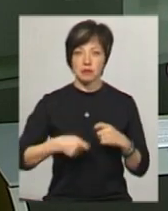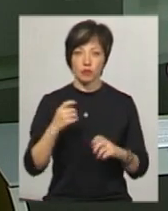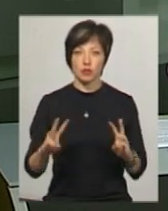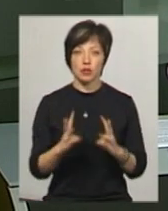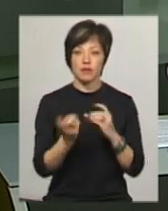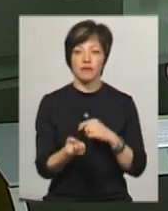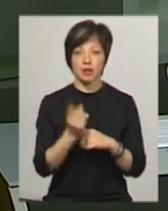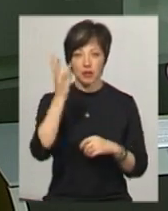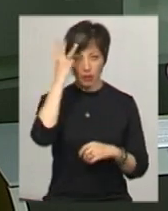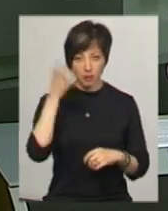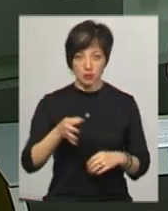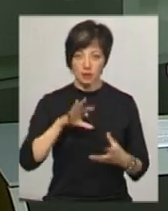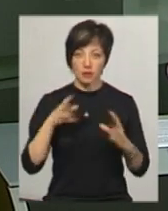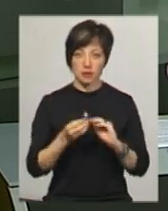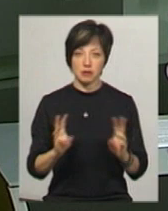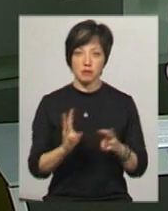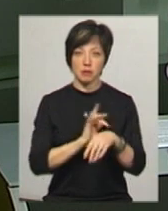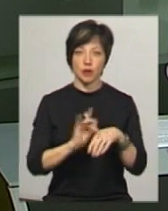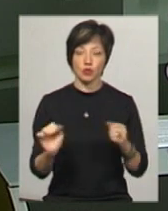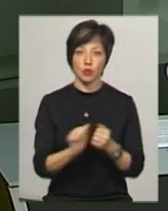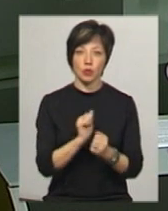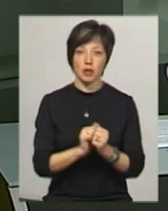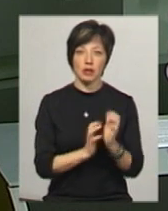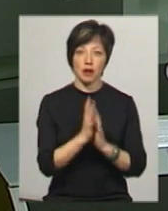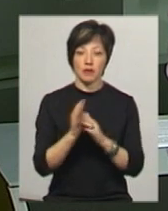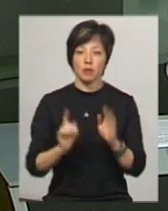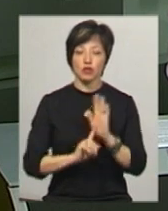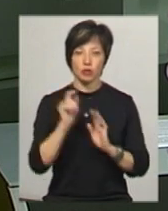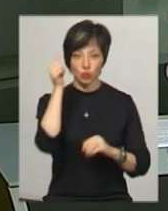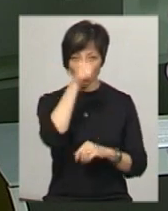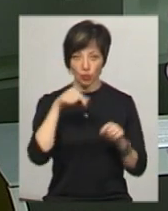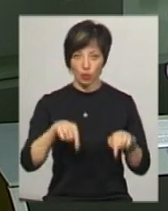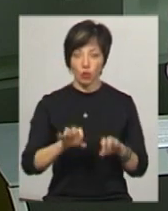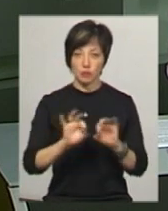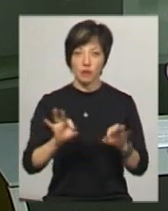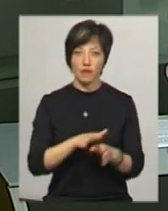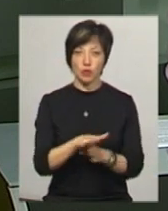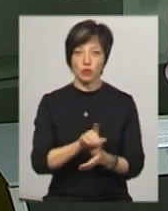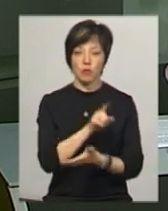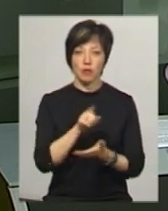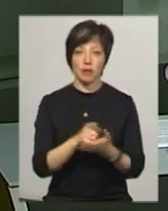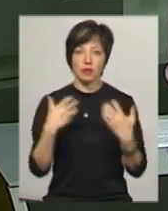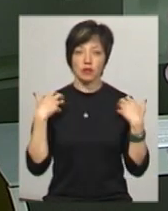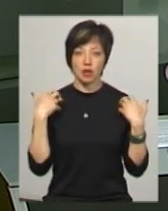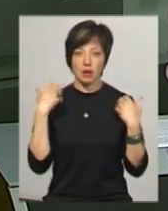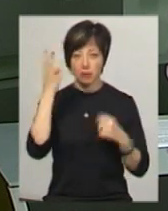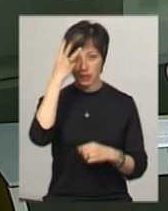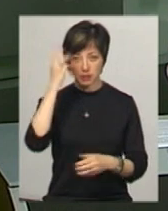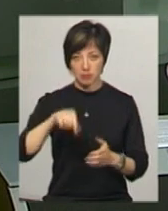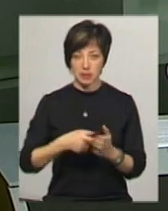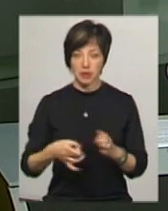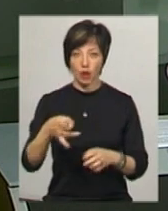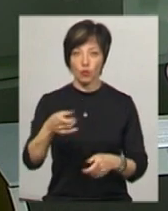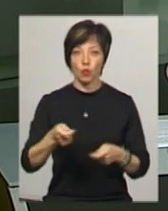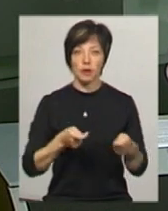що виникли на Хмельниччині внаслідок спалювання сухої трави від початку цього року. Про це розповів виконуючий обов'язки начальника Хмельницького